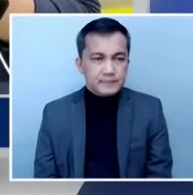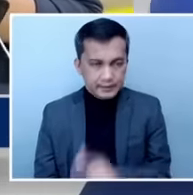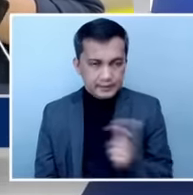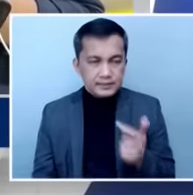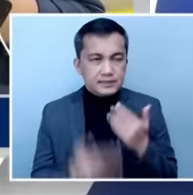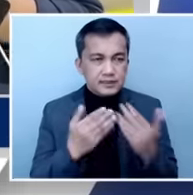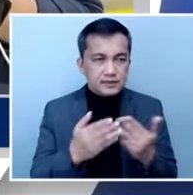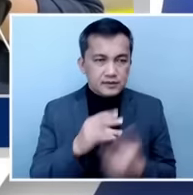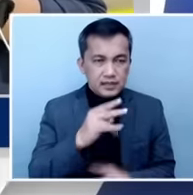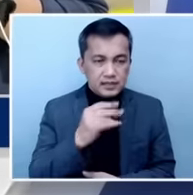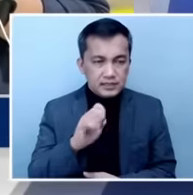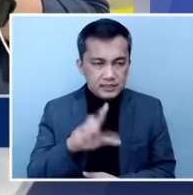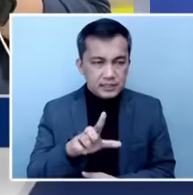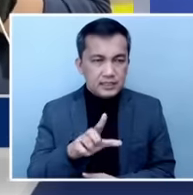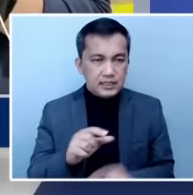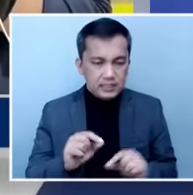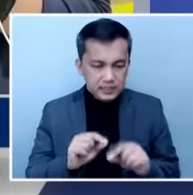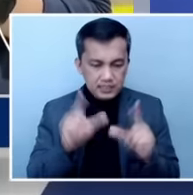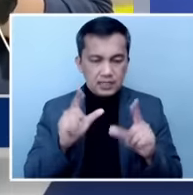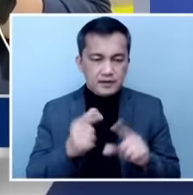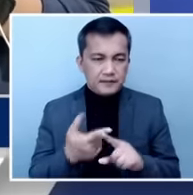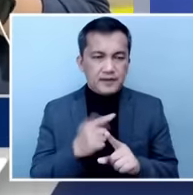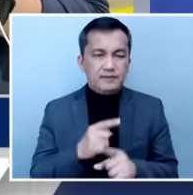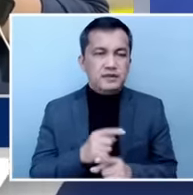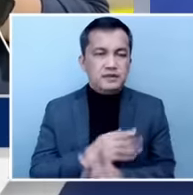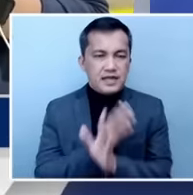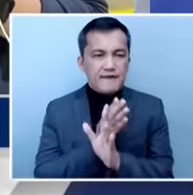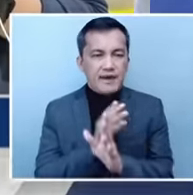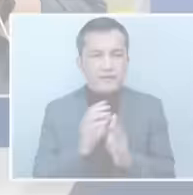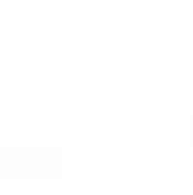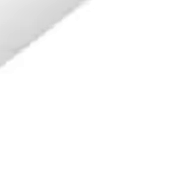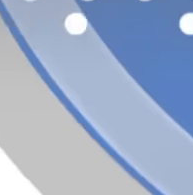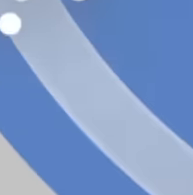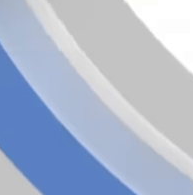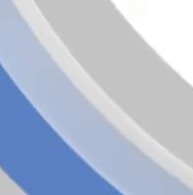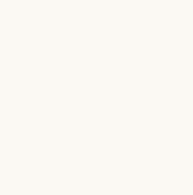Hernel Tokmo live mula sa Davao City.